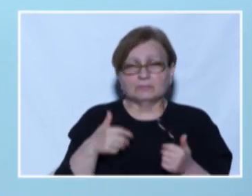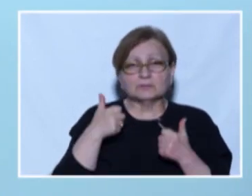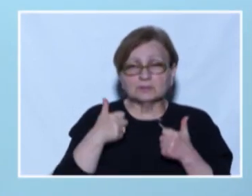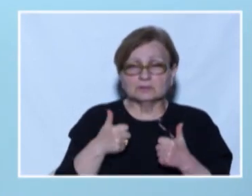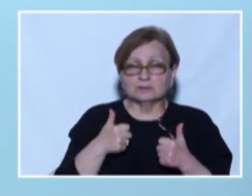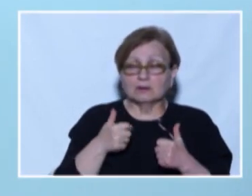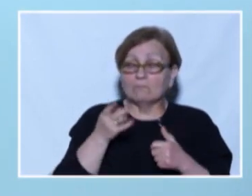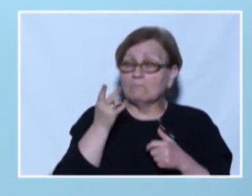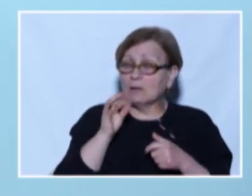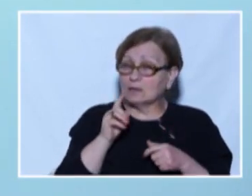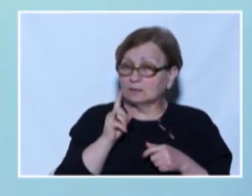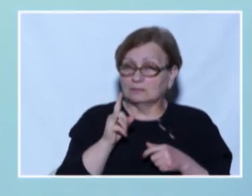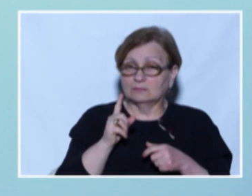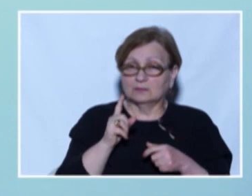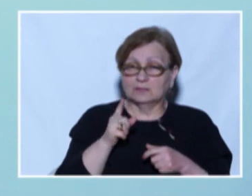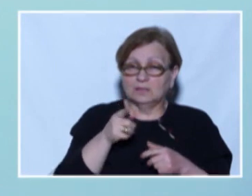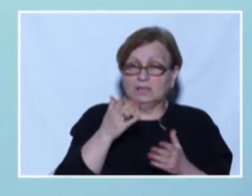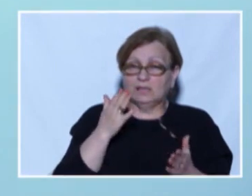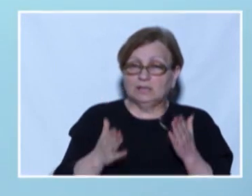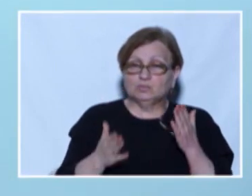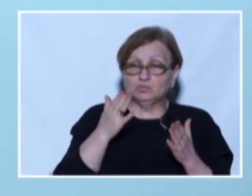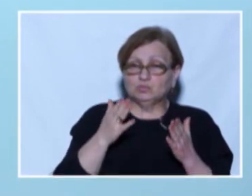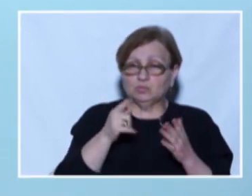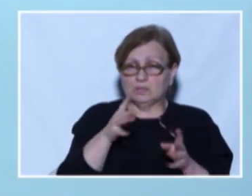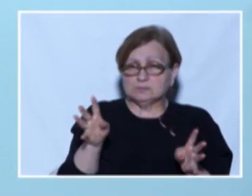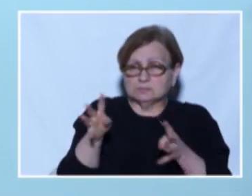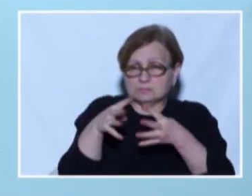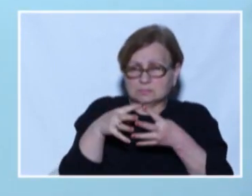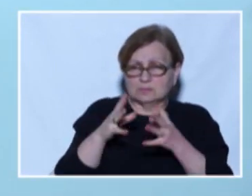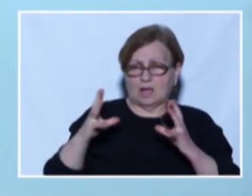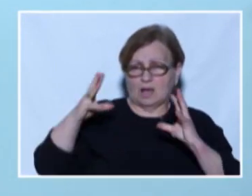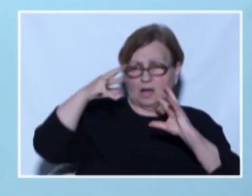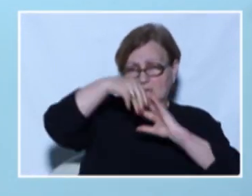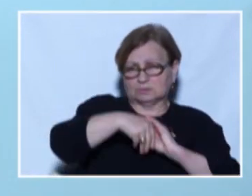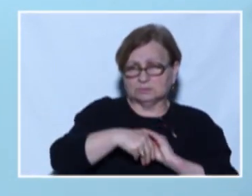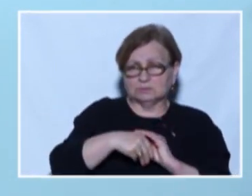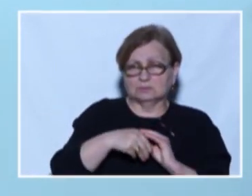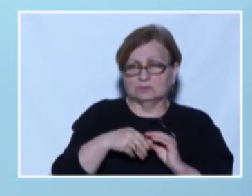თქვას, მაგრამ თუ ეს ერთიანობა არა